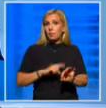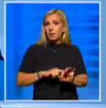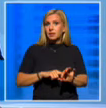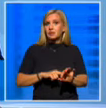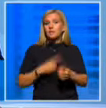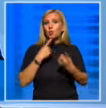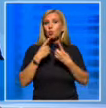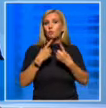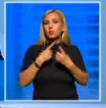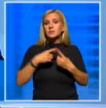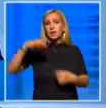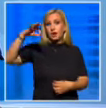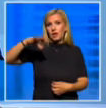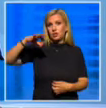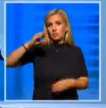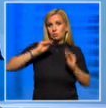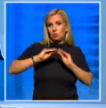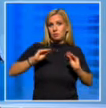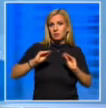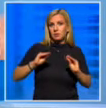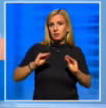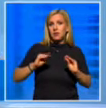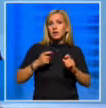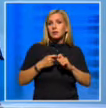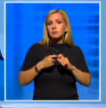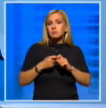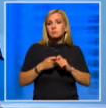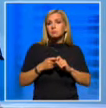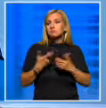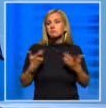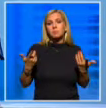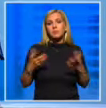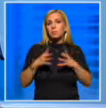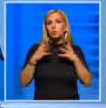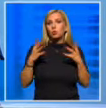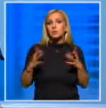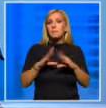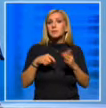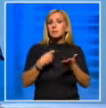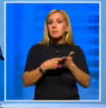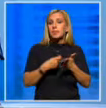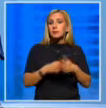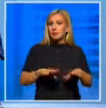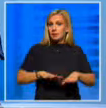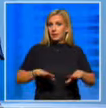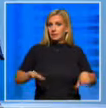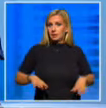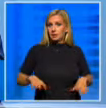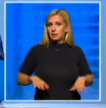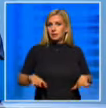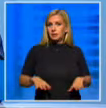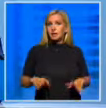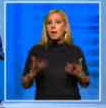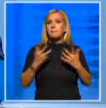за качество на образованието. За качеството на образование. Ние направихме много и за достъпа. Безплатните детски градини, механизмите за обхват, които тръгват